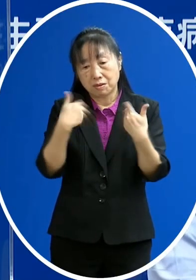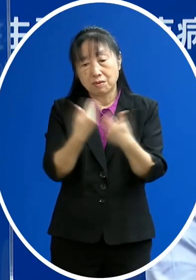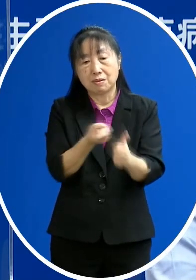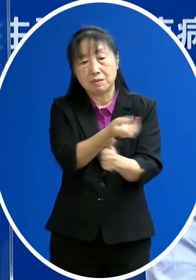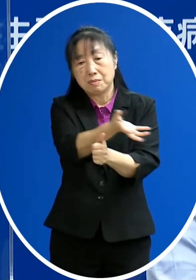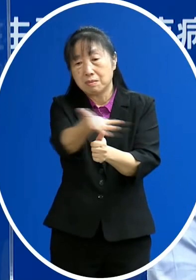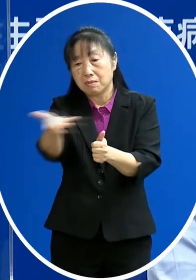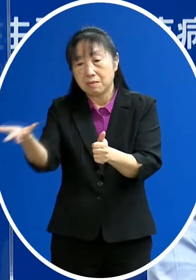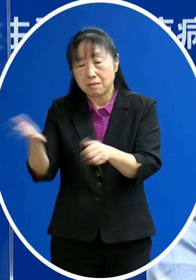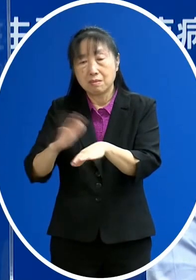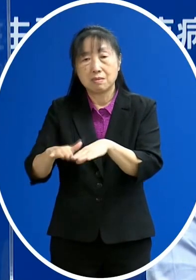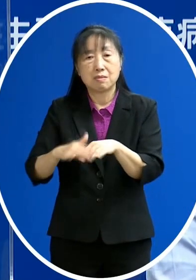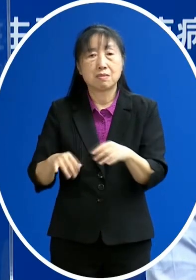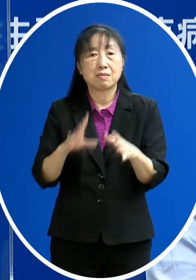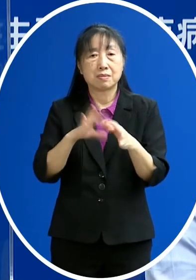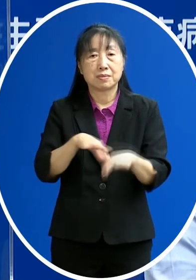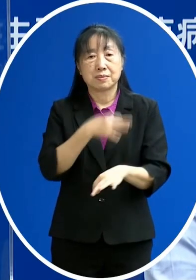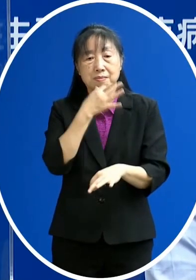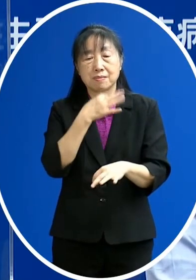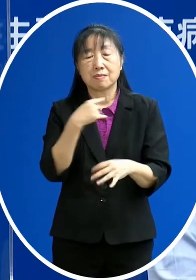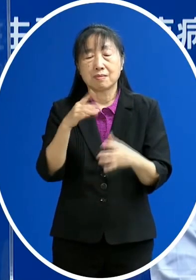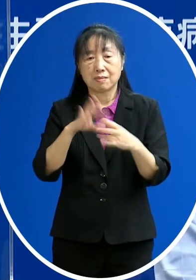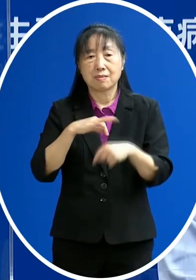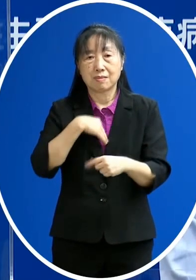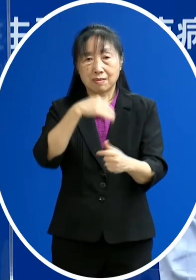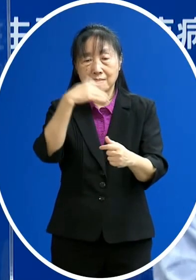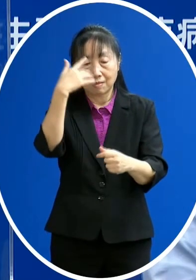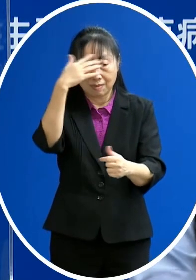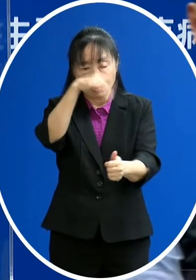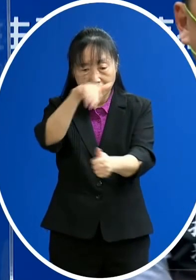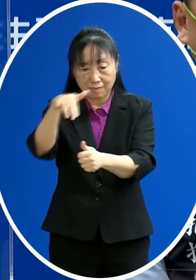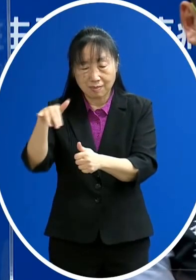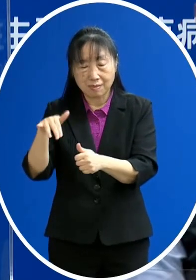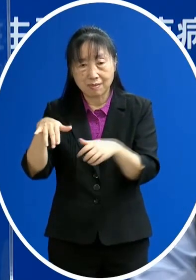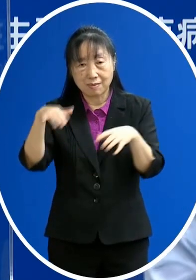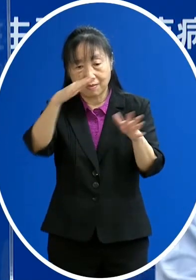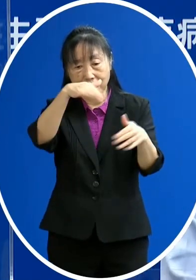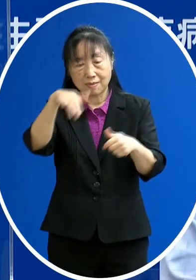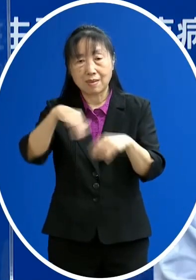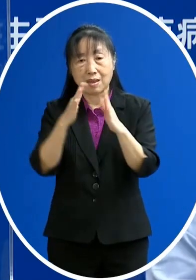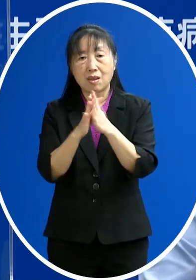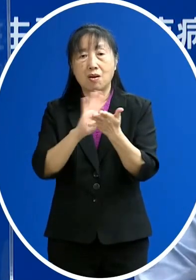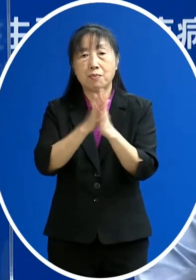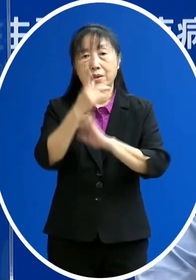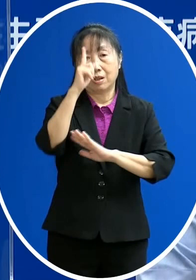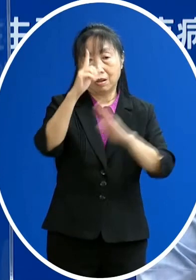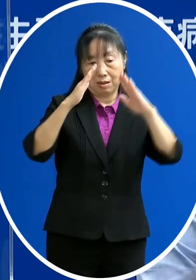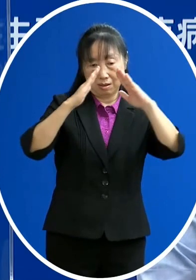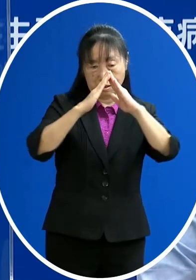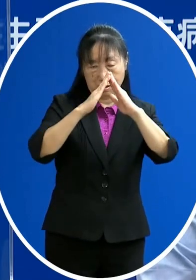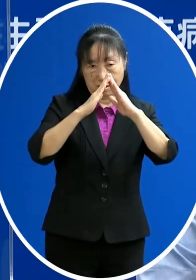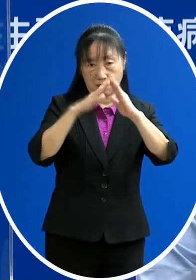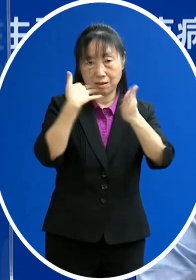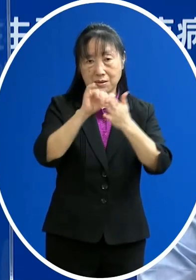扩张。好，那我们在框列的，其实先慢慢都会走向用家户哦直接